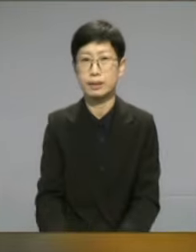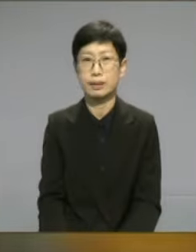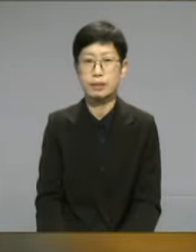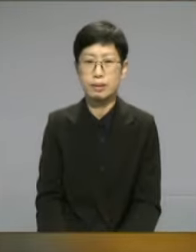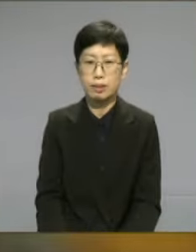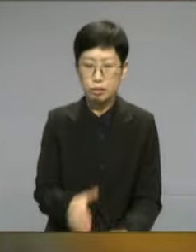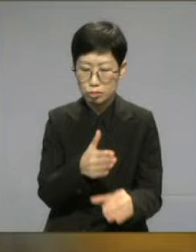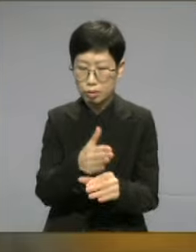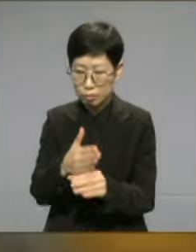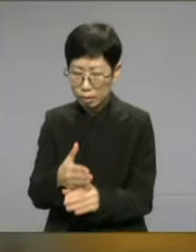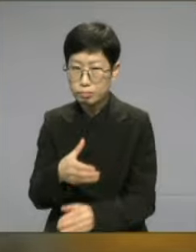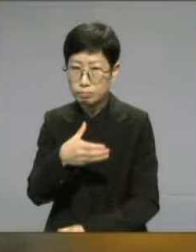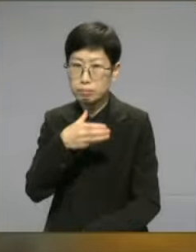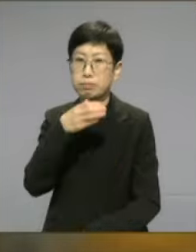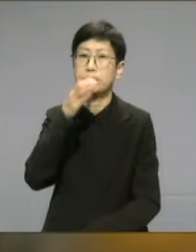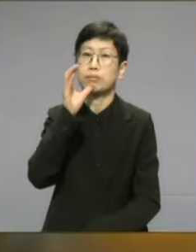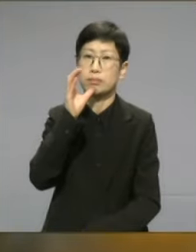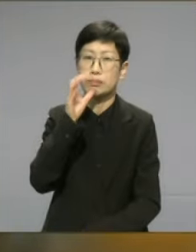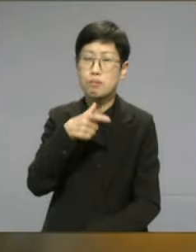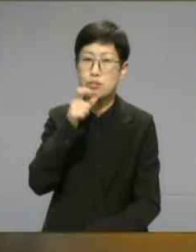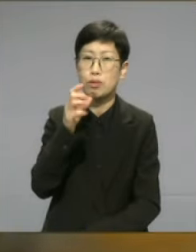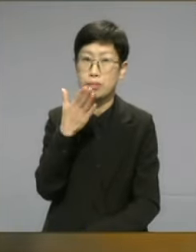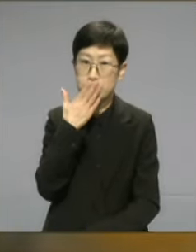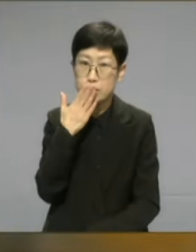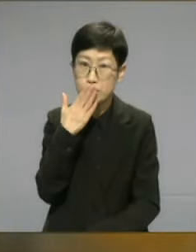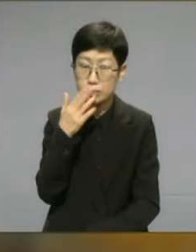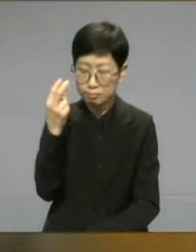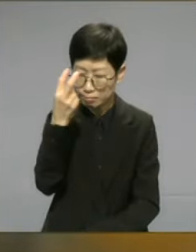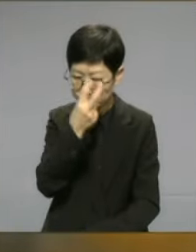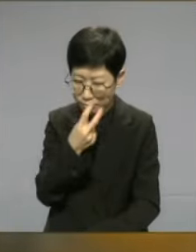물도 마시며 수의사들의 보호 속에서 안전히